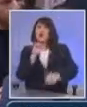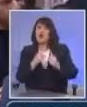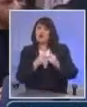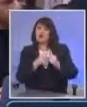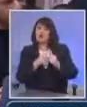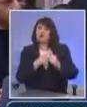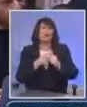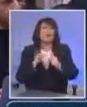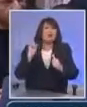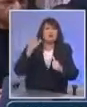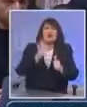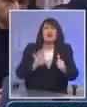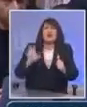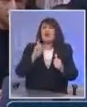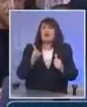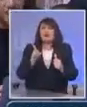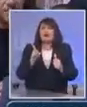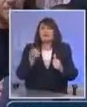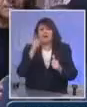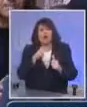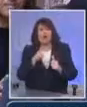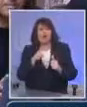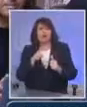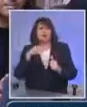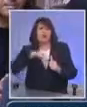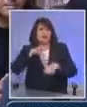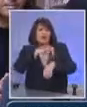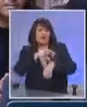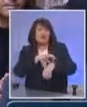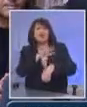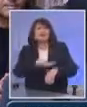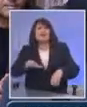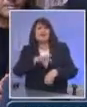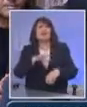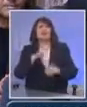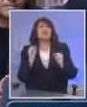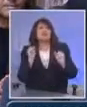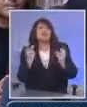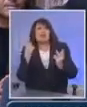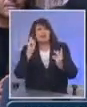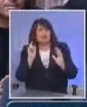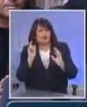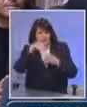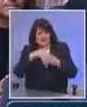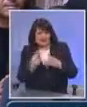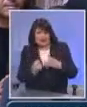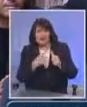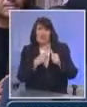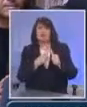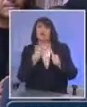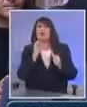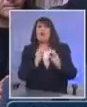άλλη ήπειρο, με τελείως διαφορετικό υπόβαθρο ασθενειών και συνθήκων υγιεινής. Εκπαιδευτικοί